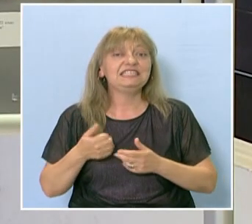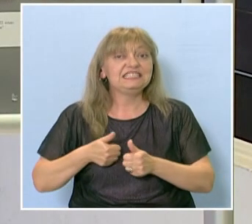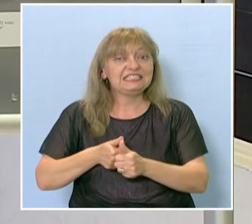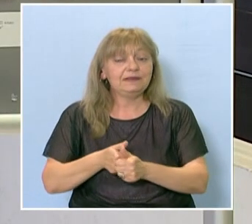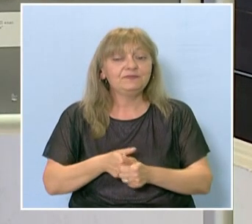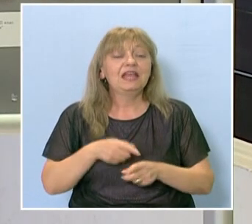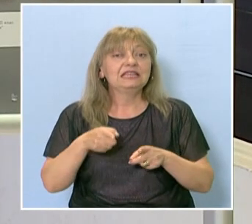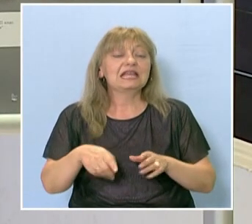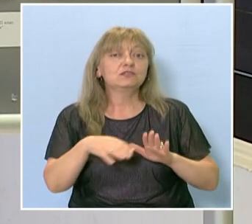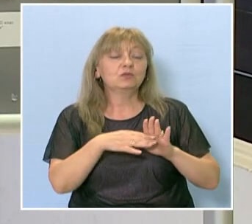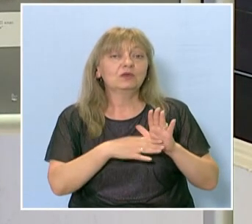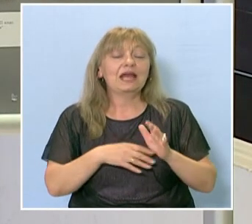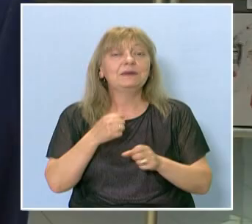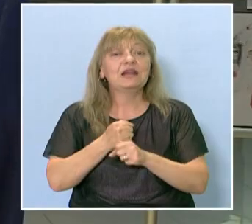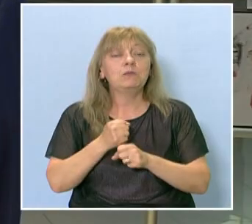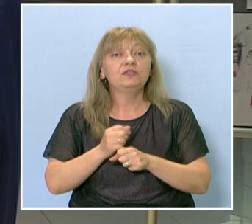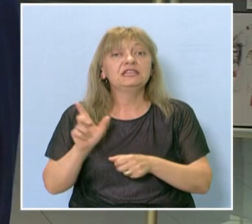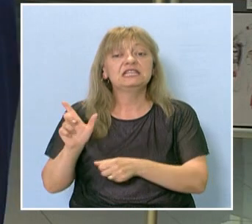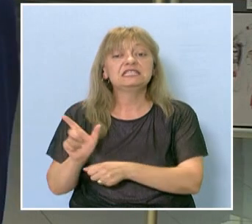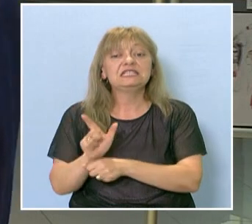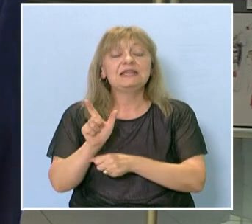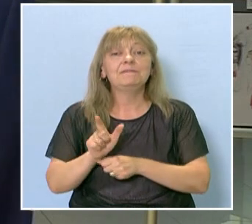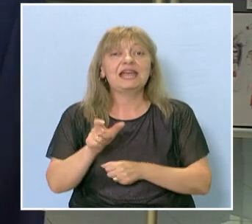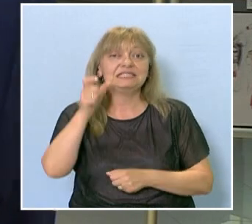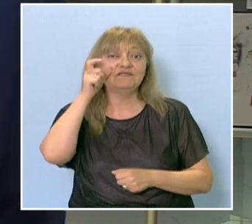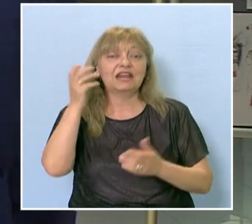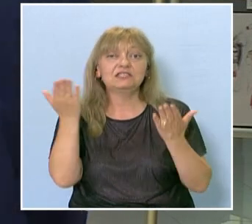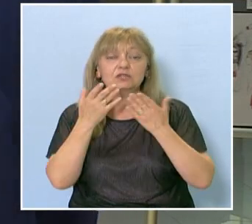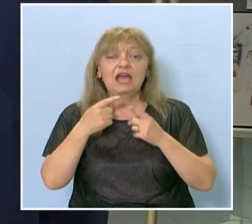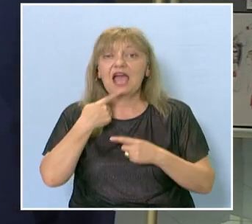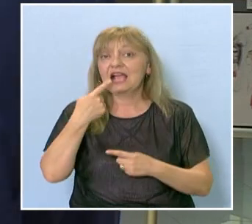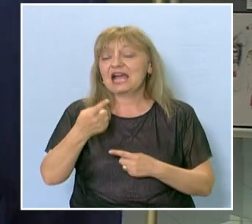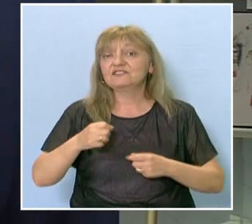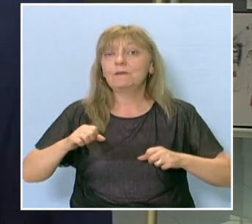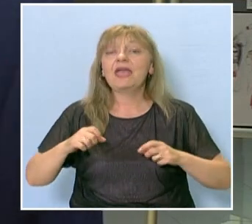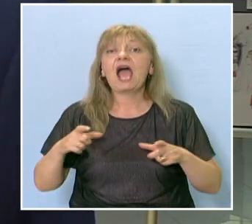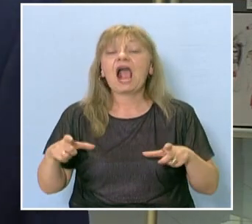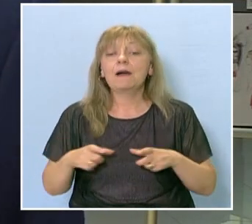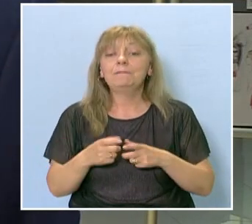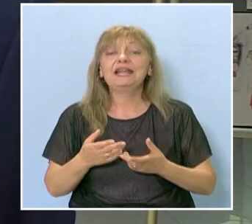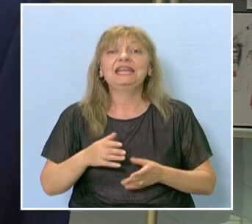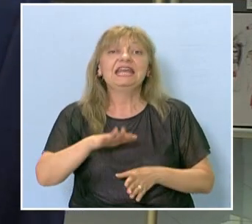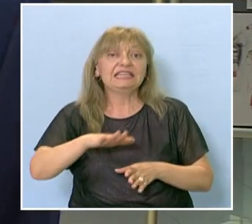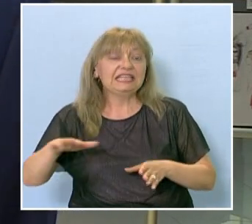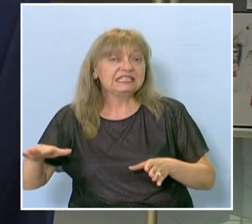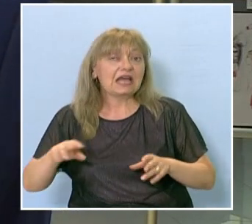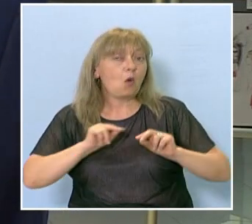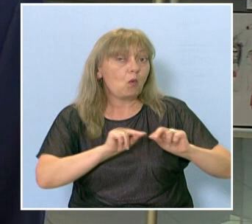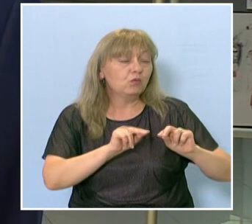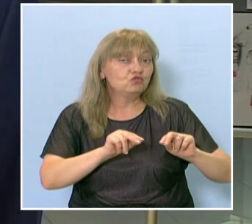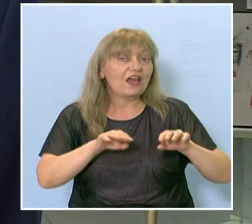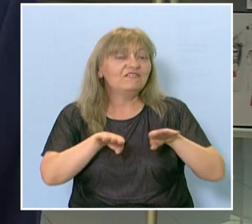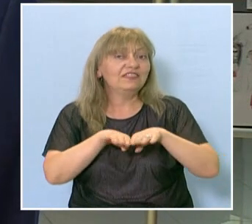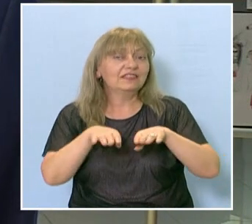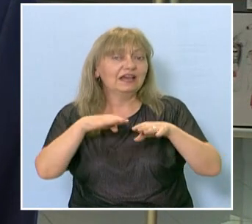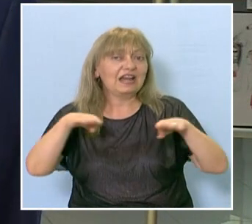работи в 17 варненски училища. Наричаме кампаниите «Връстници обучават връстници», защото